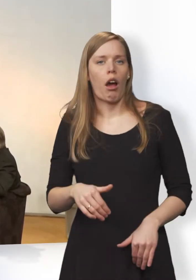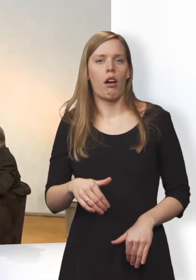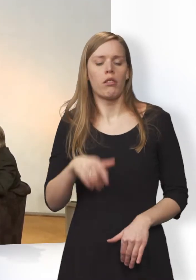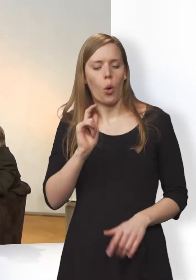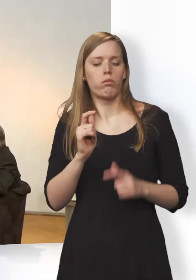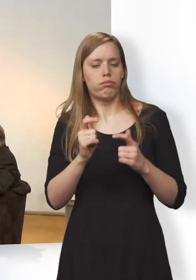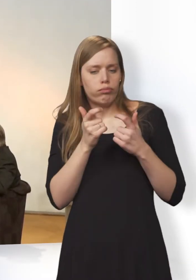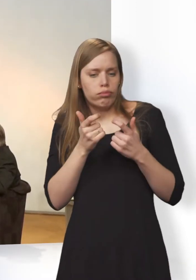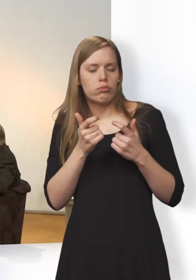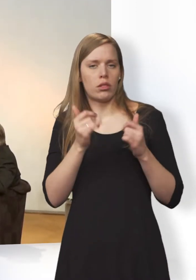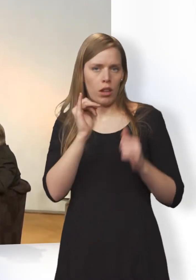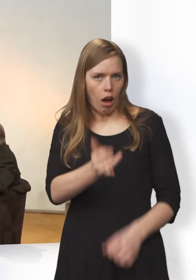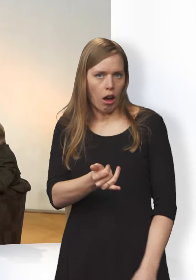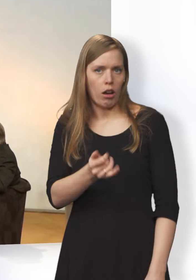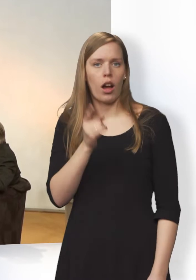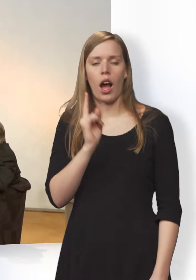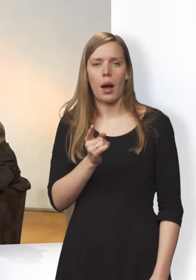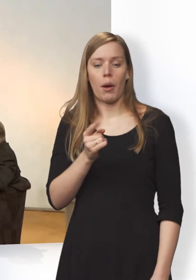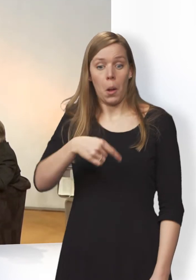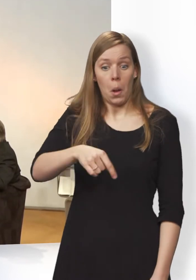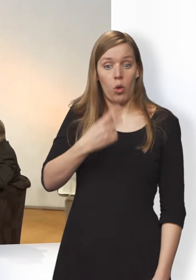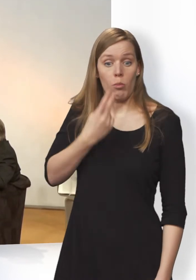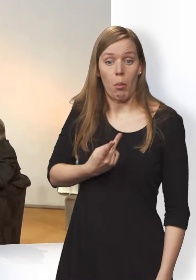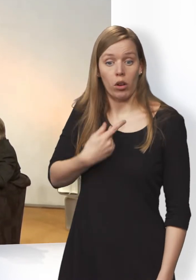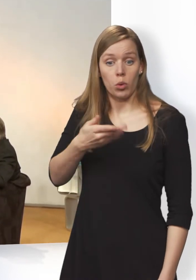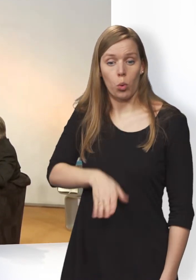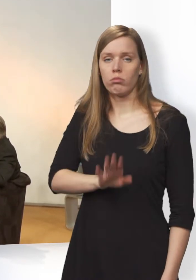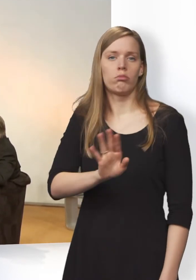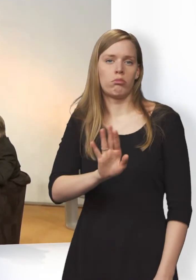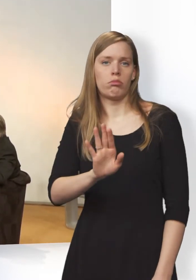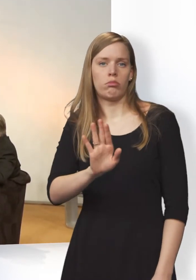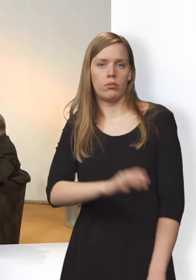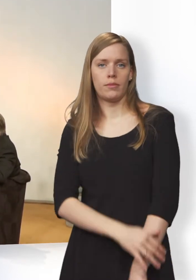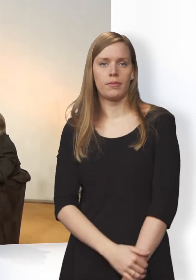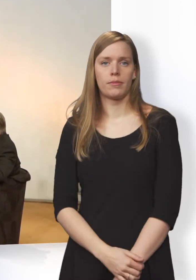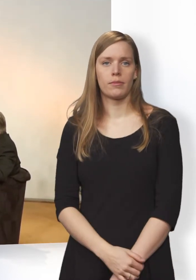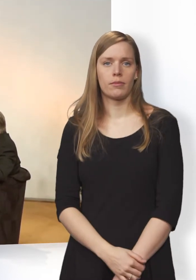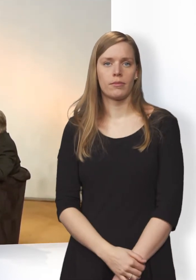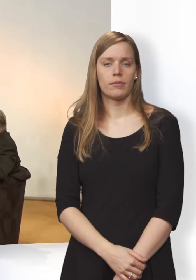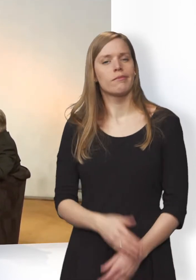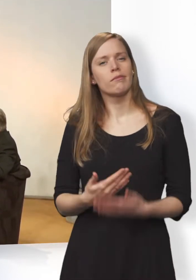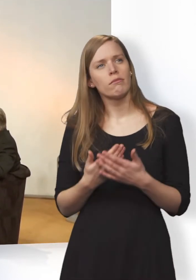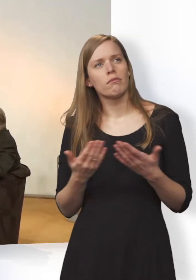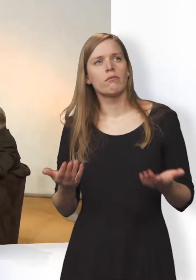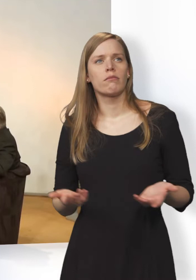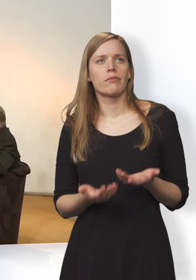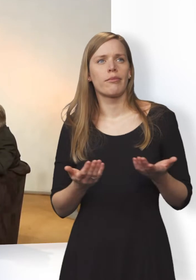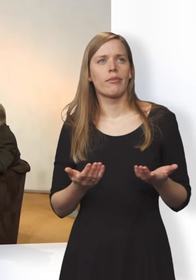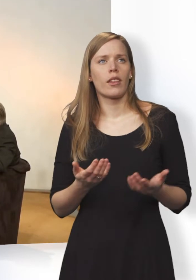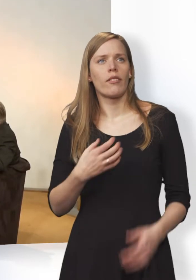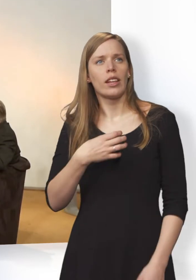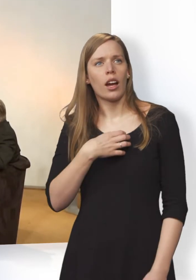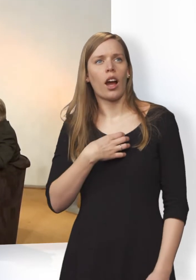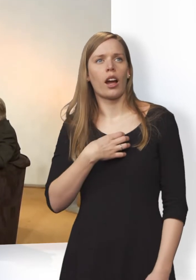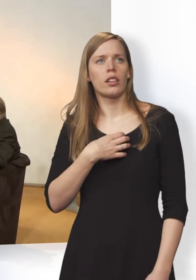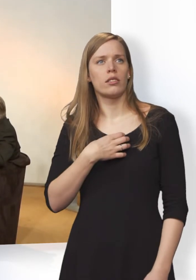aber man muss jetzt damit rechnen im schlepp übermorgen nicht mehr und daher ist die krankheit nicht so bestimmend